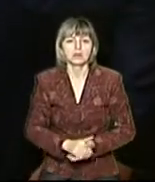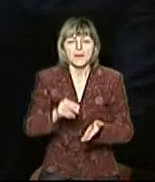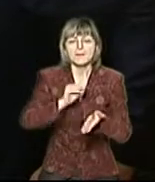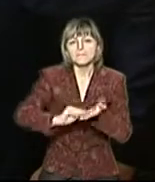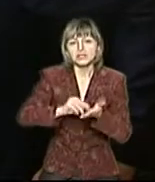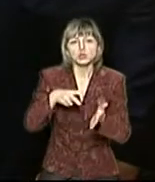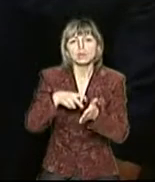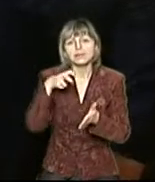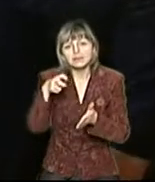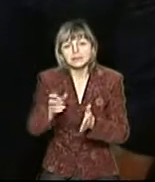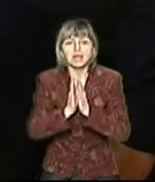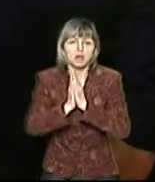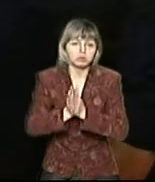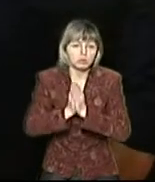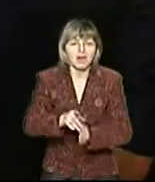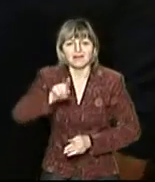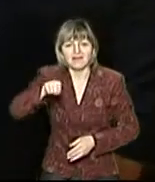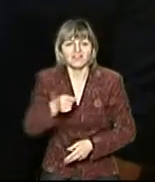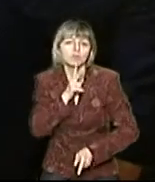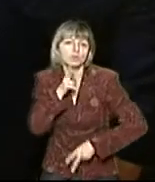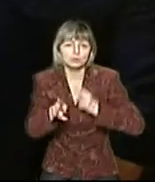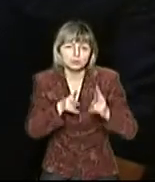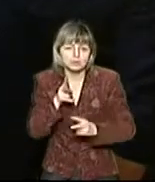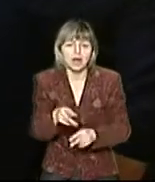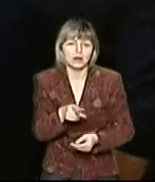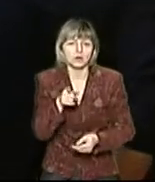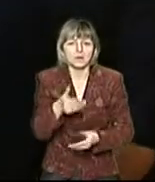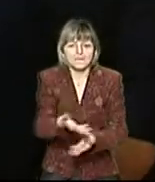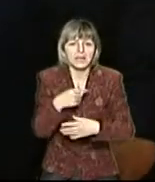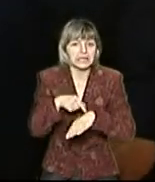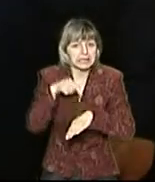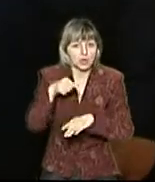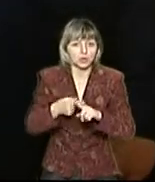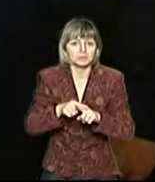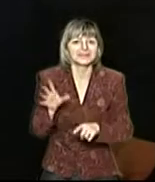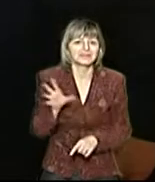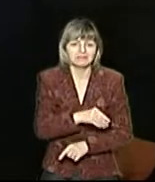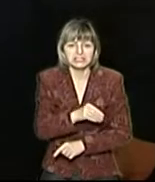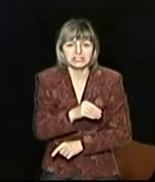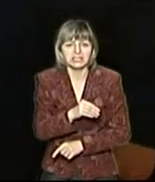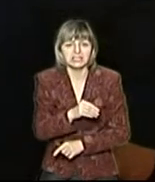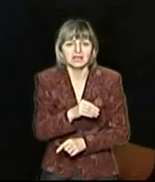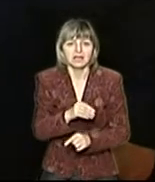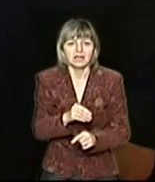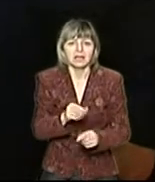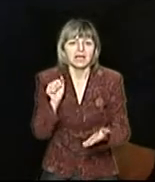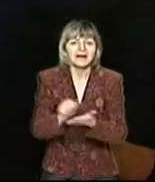чи вимогу, чи скаргу, чи як його називати. І ми відповідно реагуємо на ці всі речі,